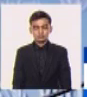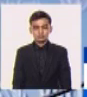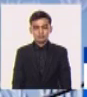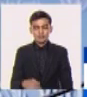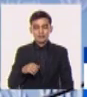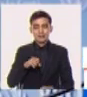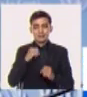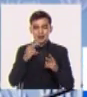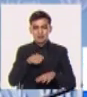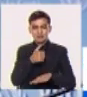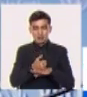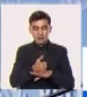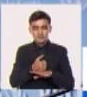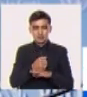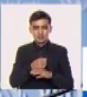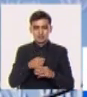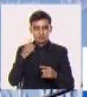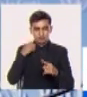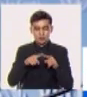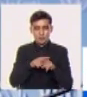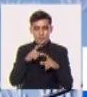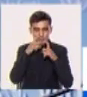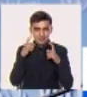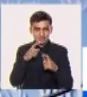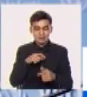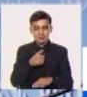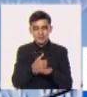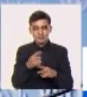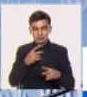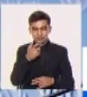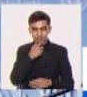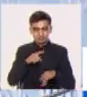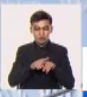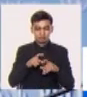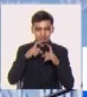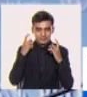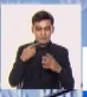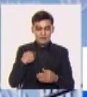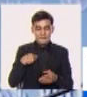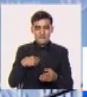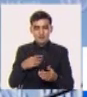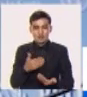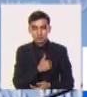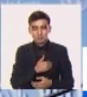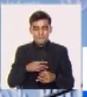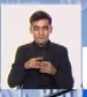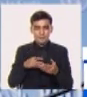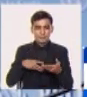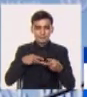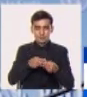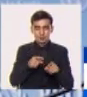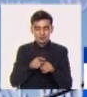Как главный инструмент борьбы с вирусом, маска стала символом солидарности. Мы хотим вдохновить каждого сыграть свою роль в разрыве